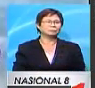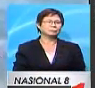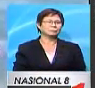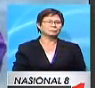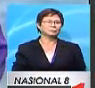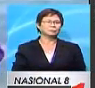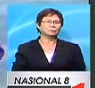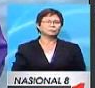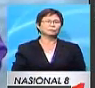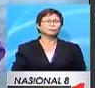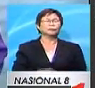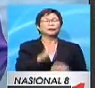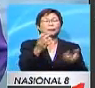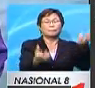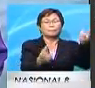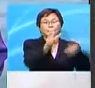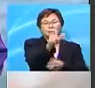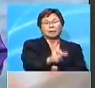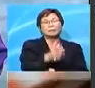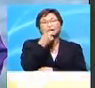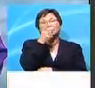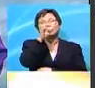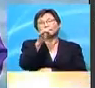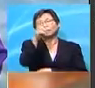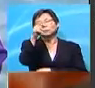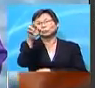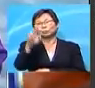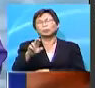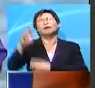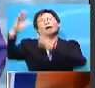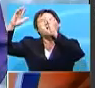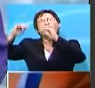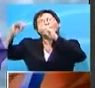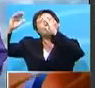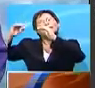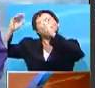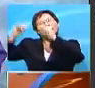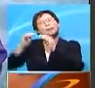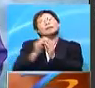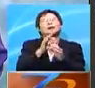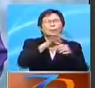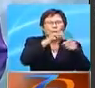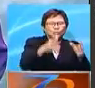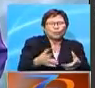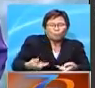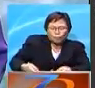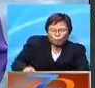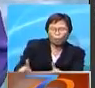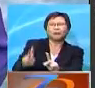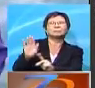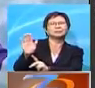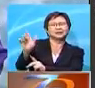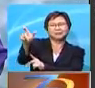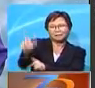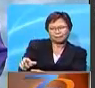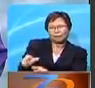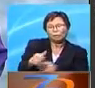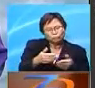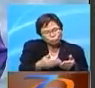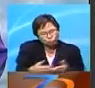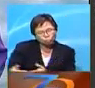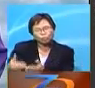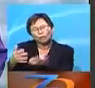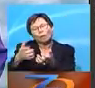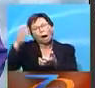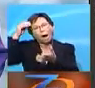Ini calon BN Datin masura Mohammad yazir menaruh harapan tinggi agar pengundi memberi peluang agar beliau dapat meneruskan